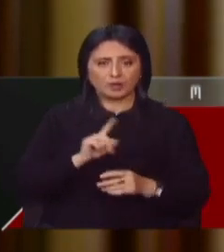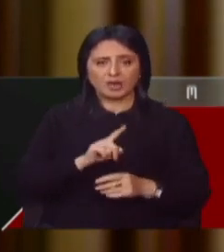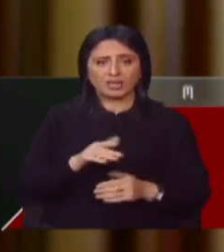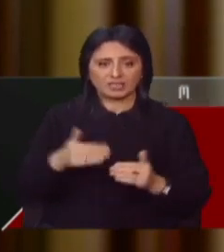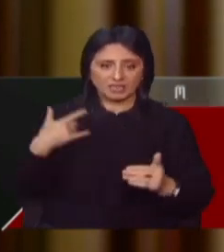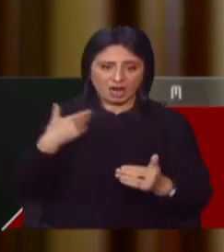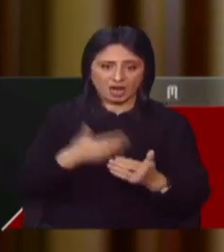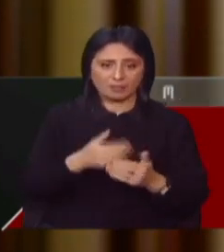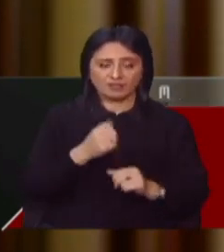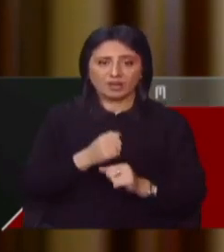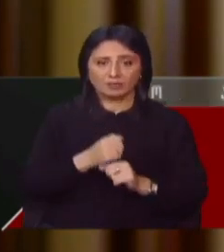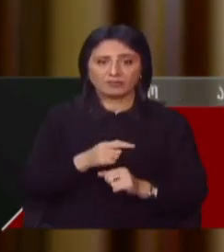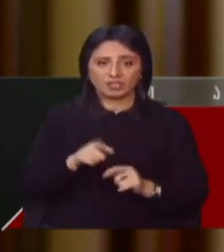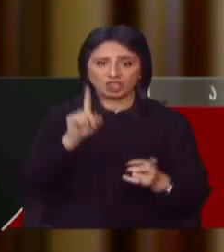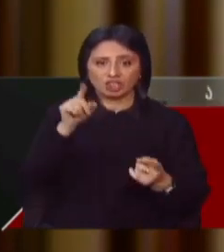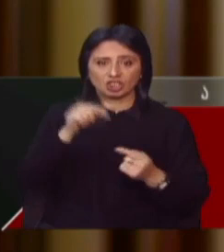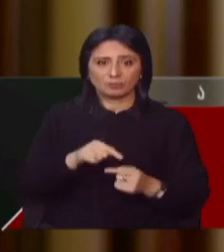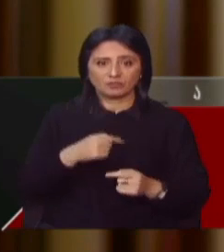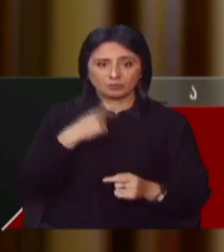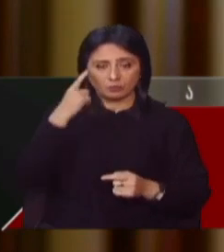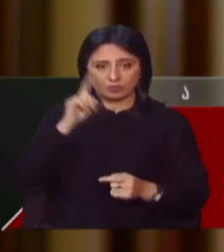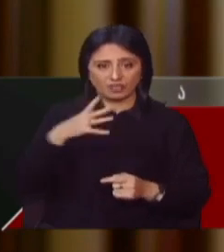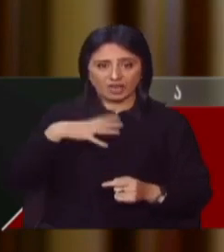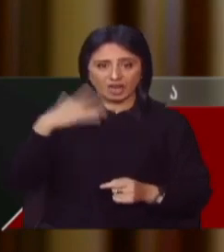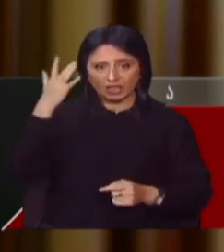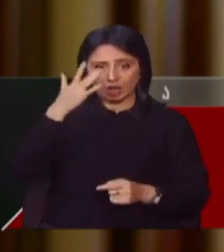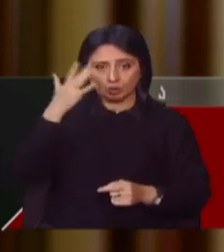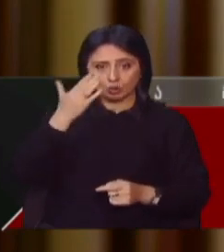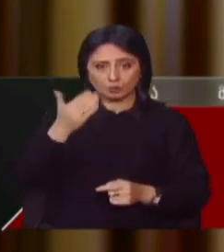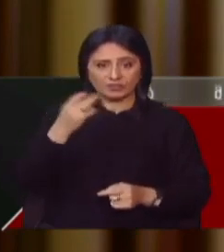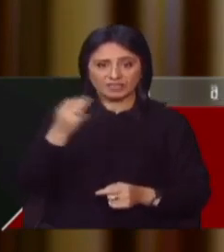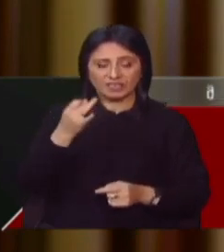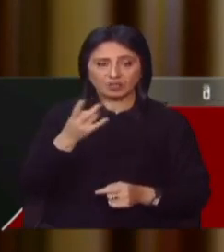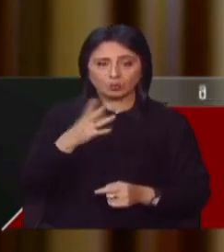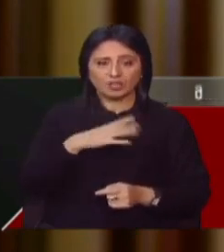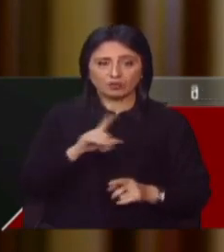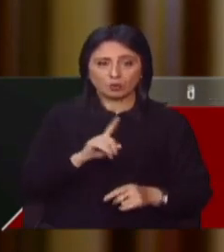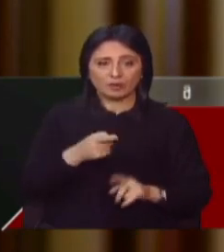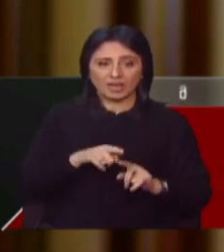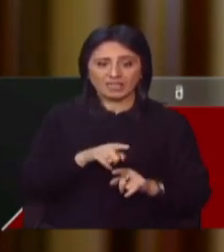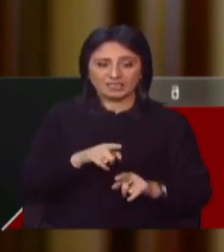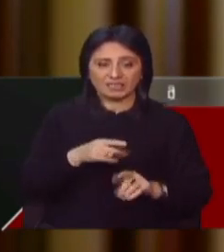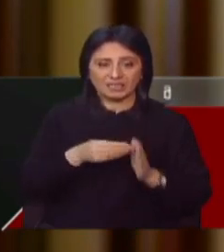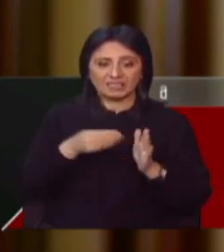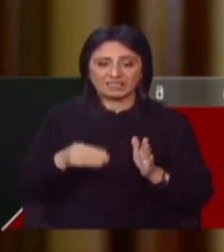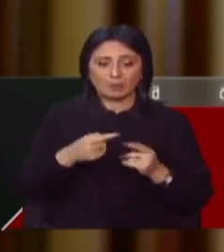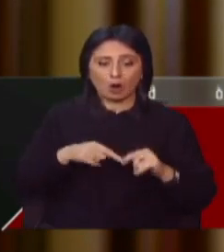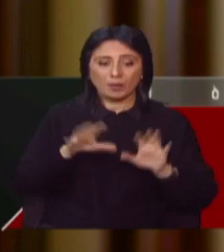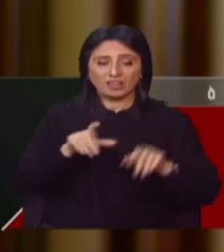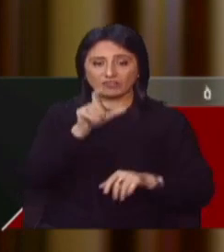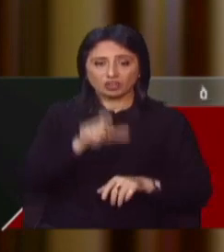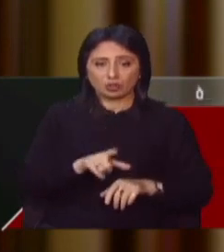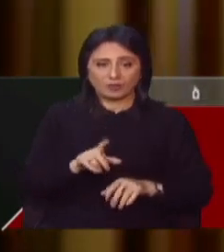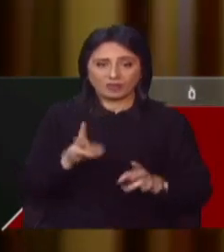რასაც ახამდე ვაკეთებდი და შესაბამისად მე ფიქრობ რომ ქართული ოცნების ინტერესი უნდა იყოს რომ ესეთი დისკრედიტირებული კომიტეტის